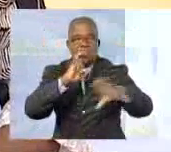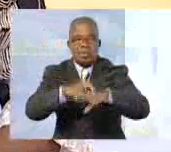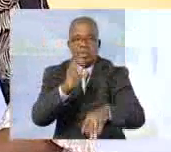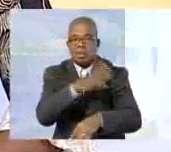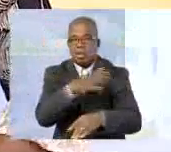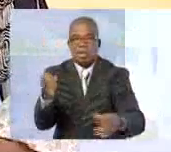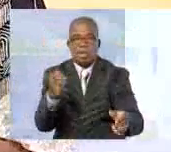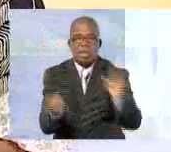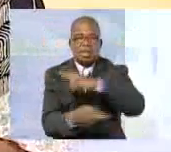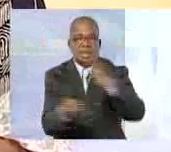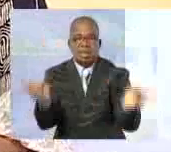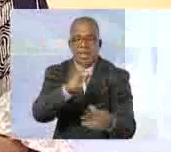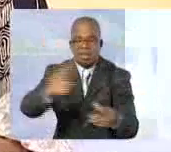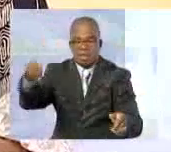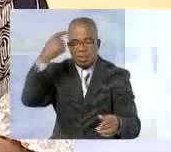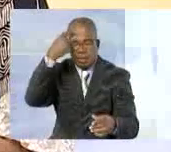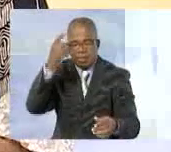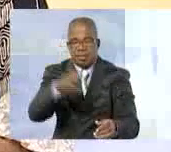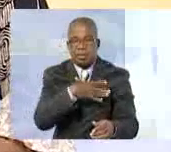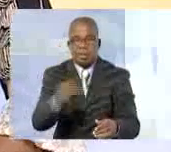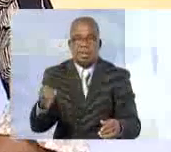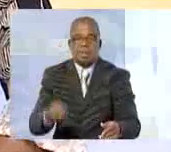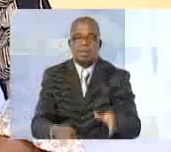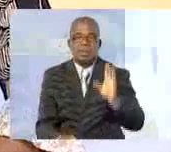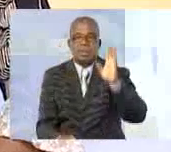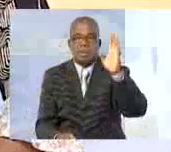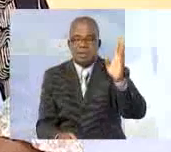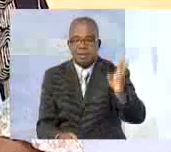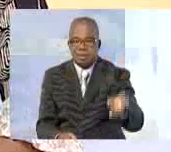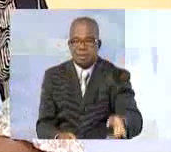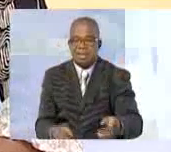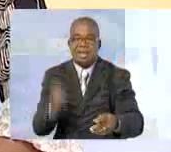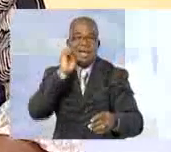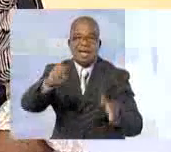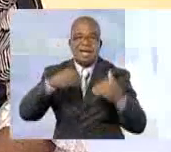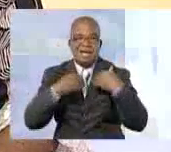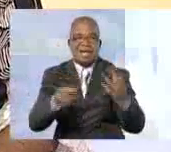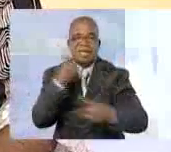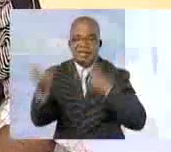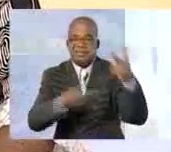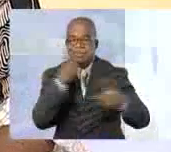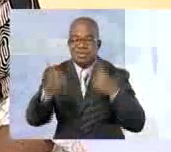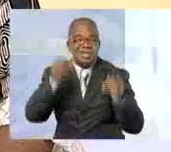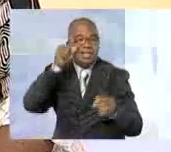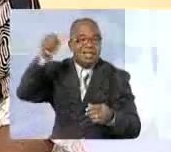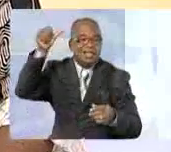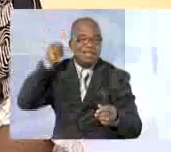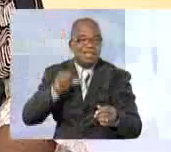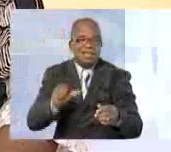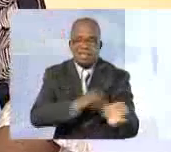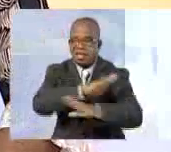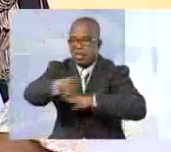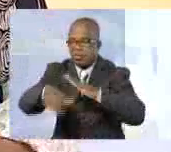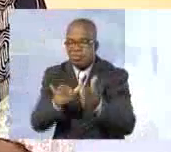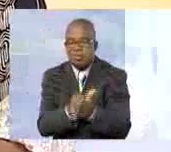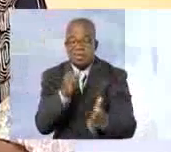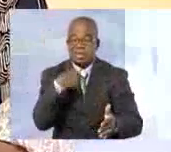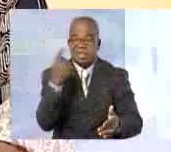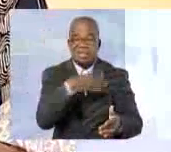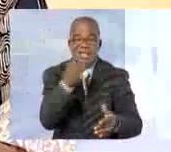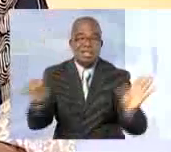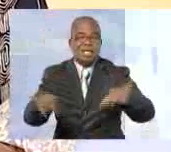porte-parole adjoint du gouvernement, Maître Afousiata Bamba Lamine, a visité hier les instances de régulation de la presse en